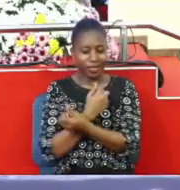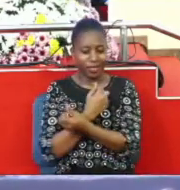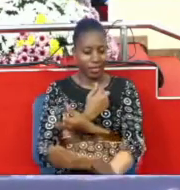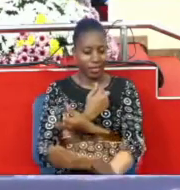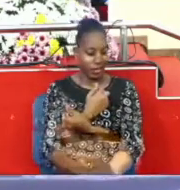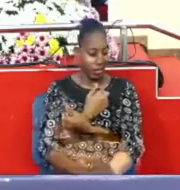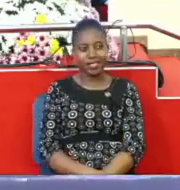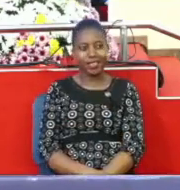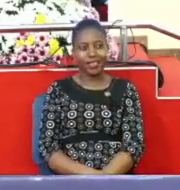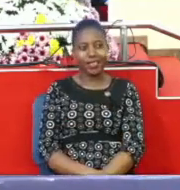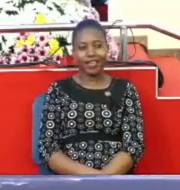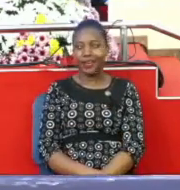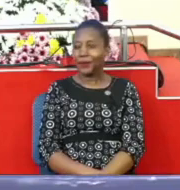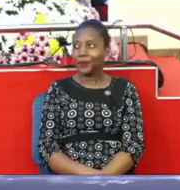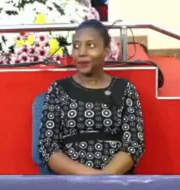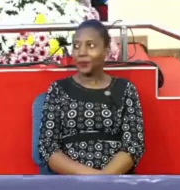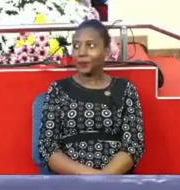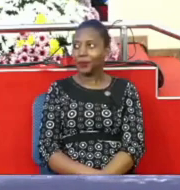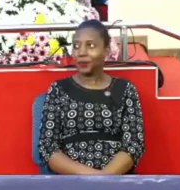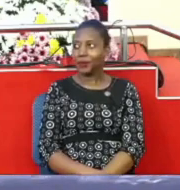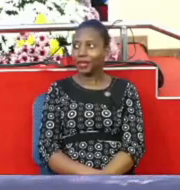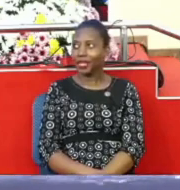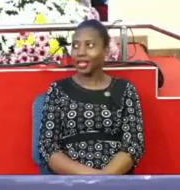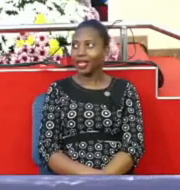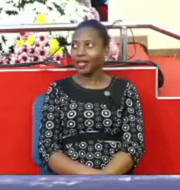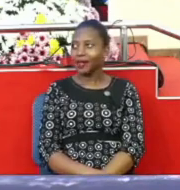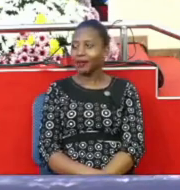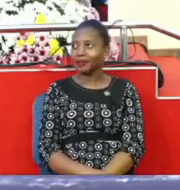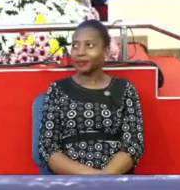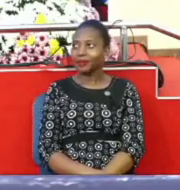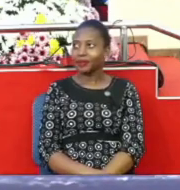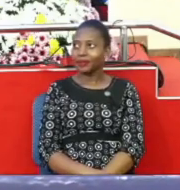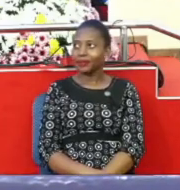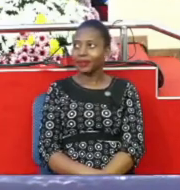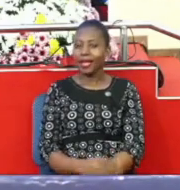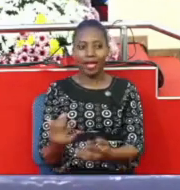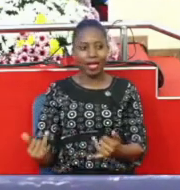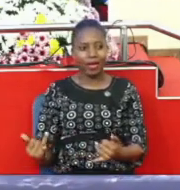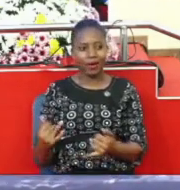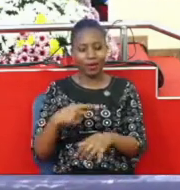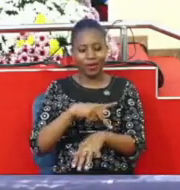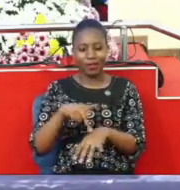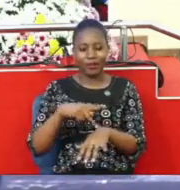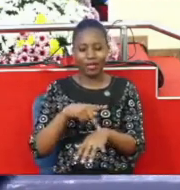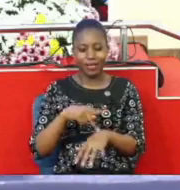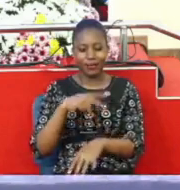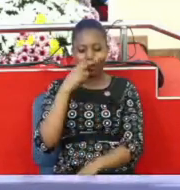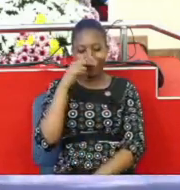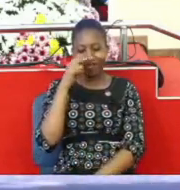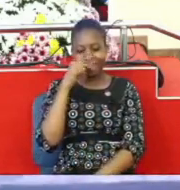ma principal wengine wanamzaha mzaha sana. So this one, one of them. Sasa huyu kijana ameenda kumwambia